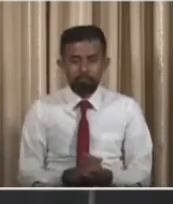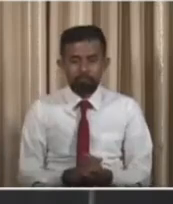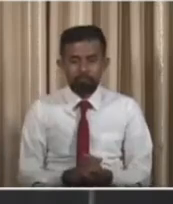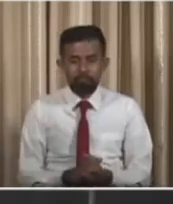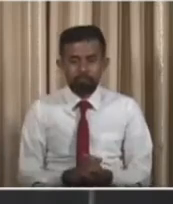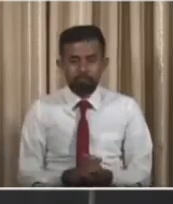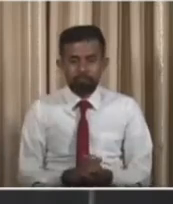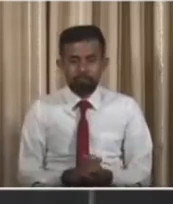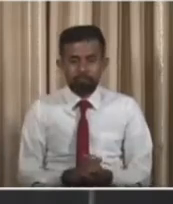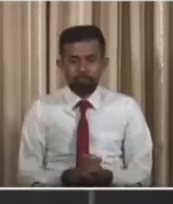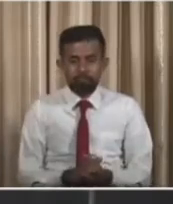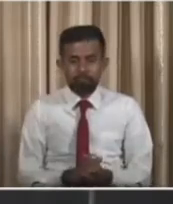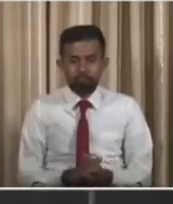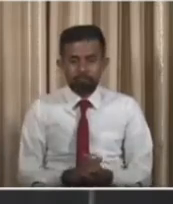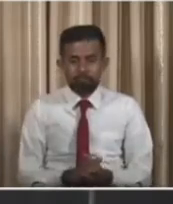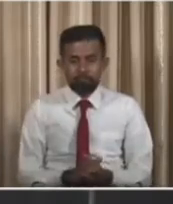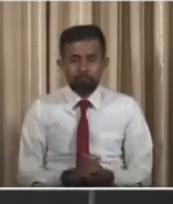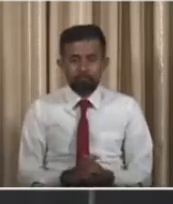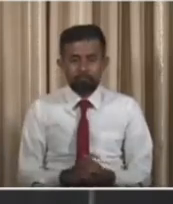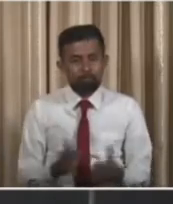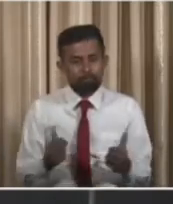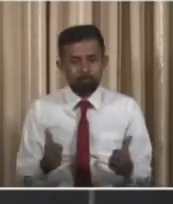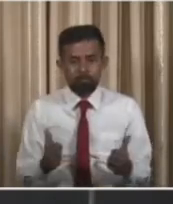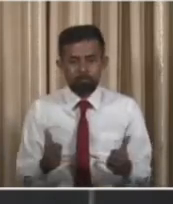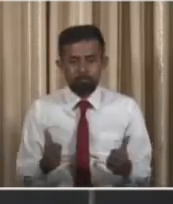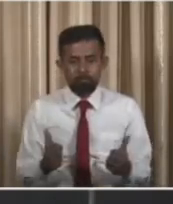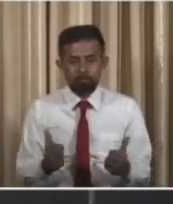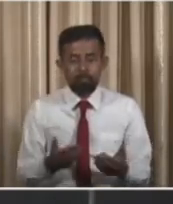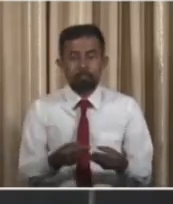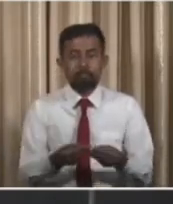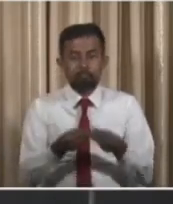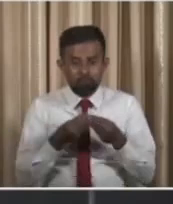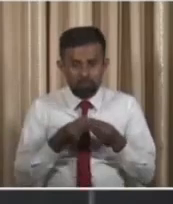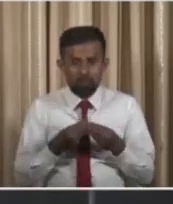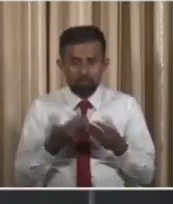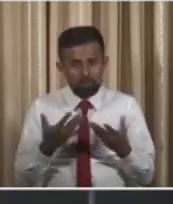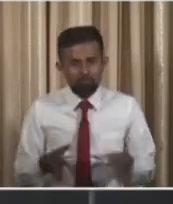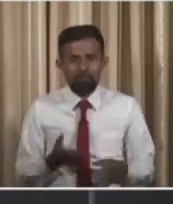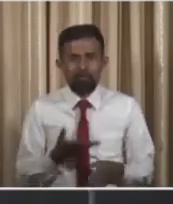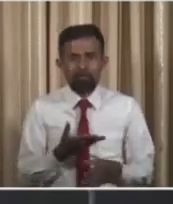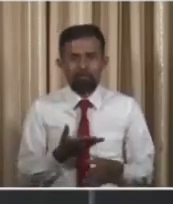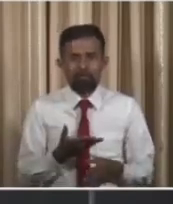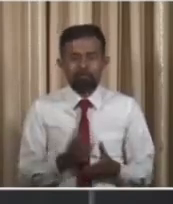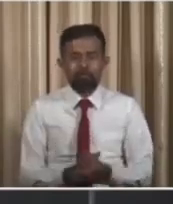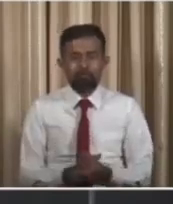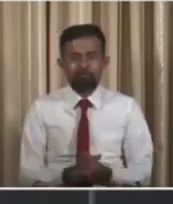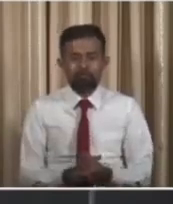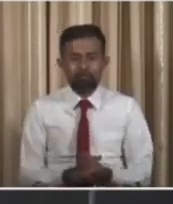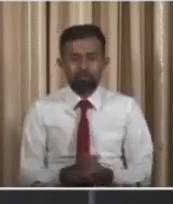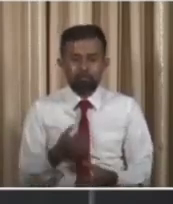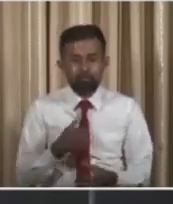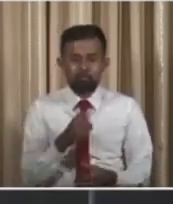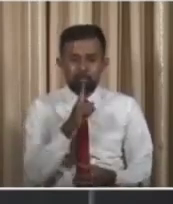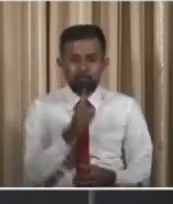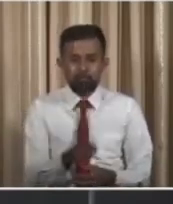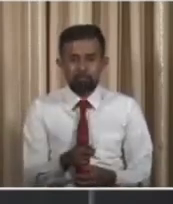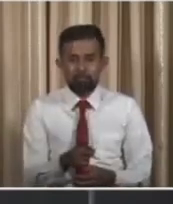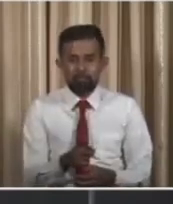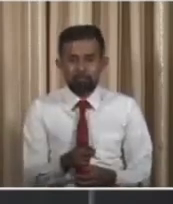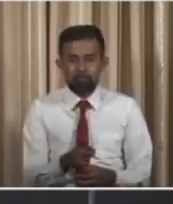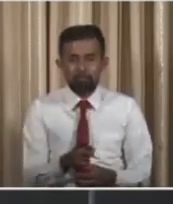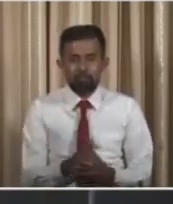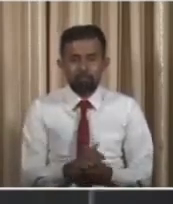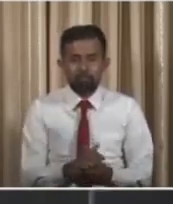Oh, hari itu kota yang mereka barakan, barak aragan itu orang ini. Oh, itu kota mama kian nak amati